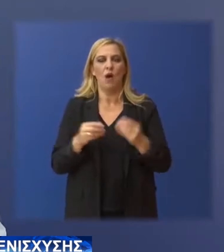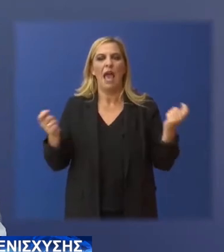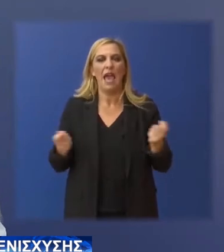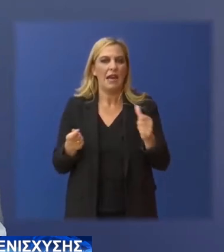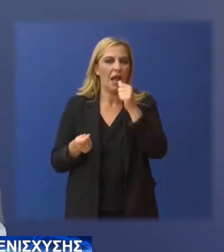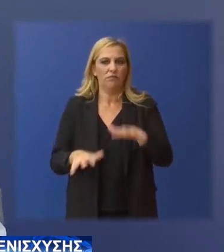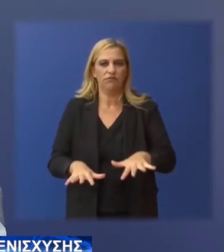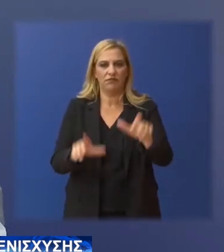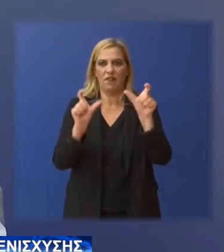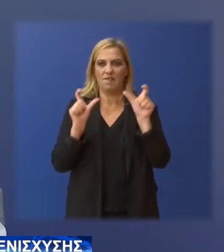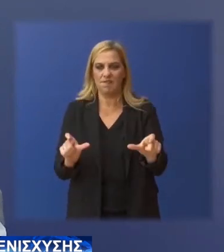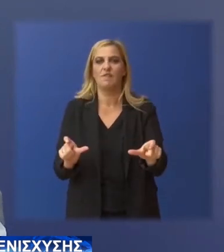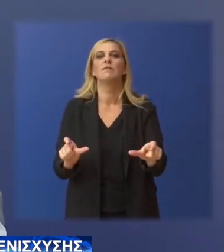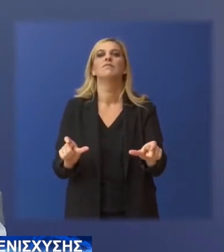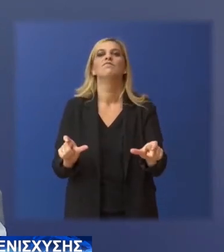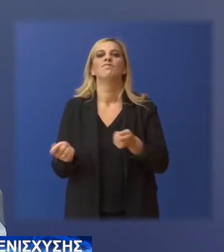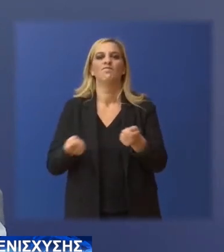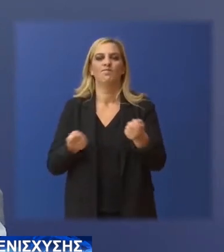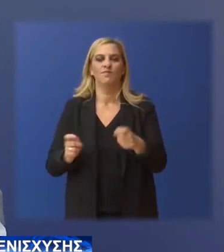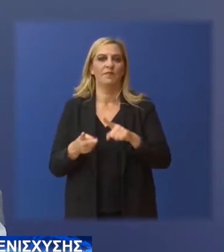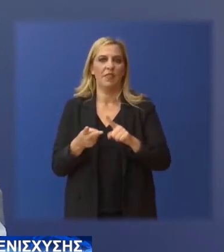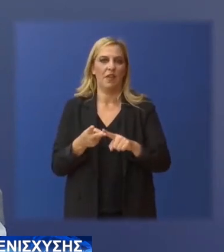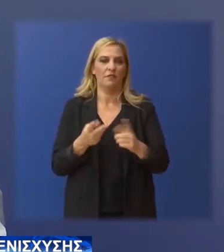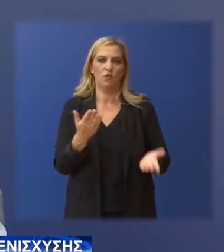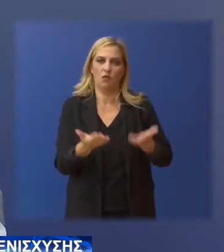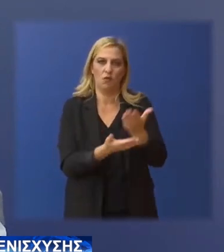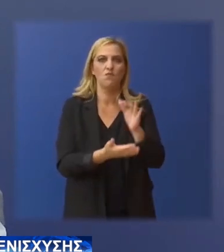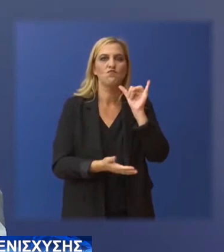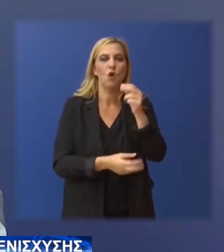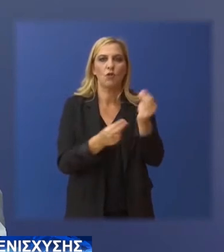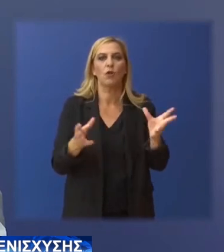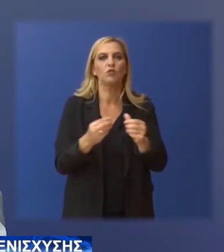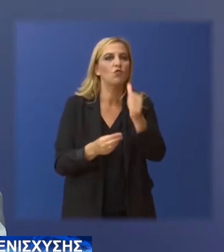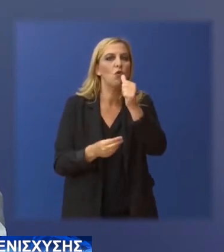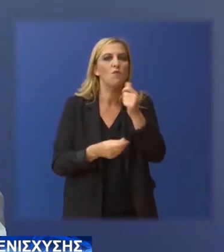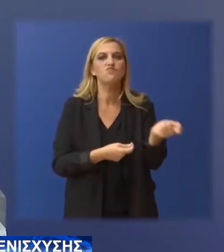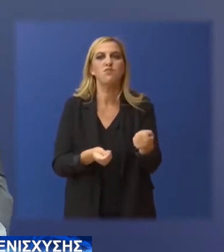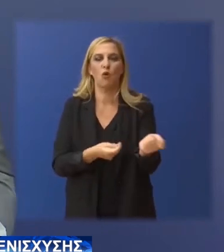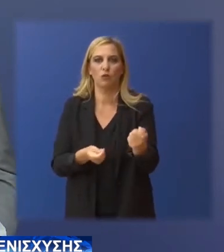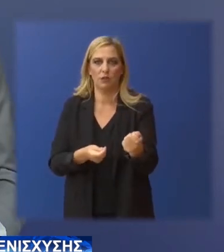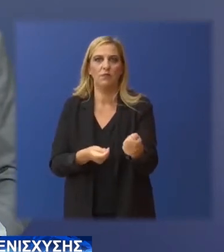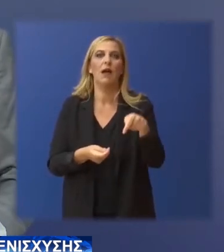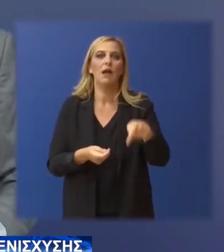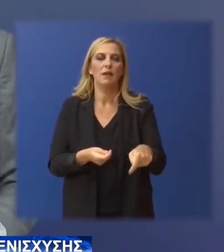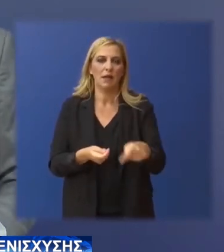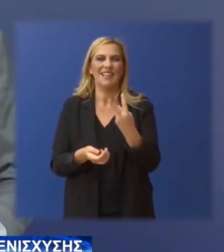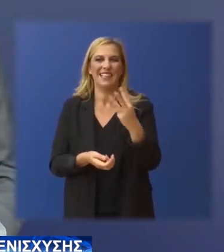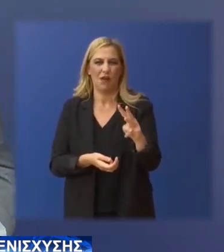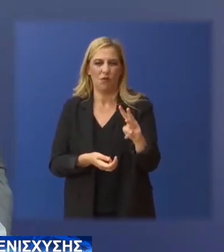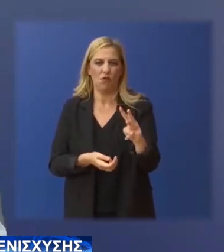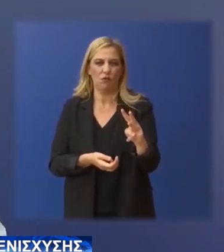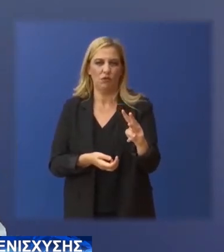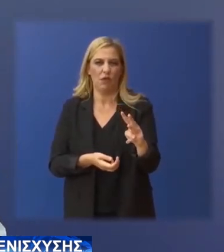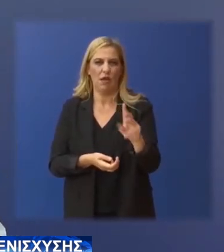έργων. Ταυτόχρονα, θα γίνουν εισηγήσεις για μόνιμες λύσεις στην άδρευση και διπλασιάζεται από το 2024 το αποθεματικό για φυσικές καταστροφές από τα 300